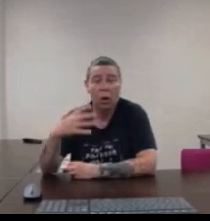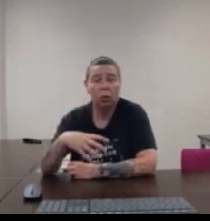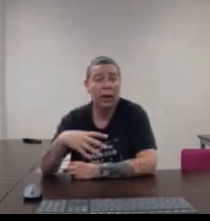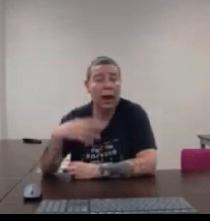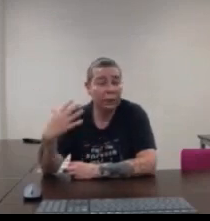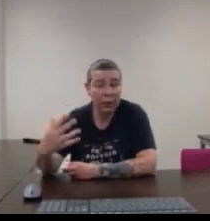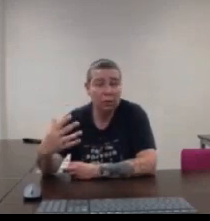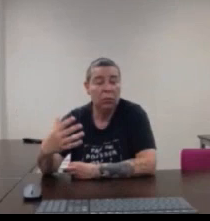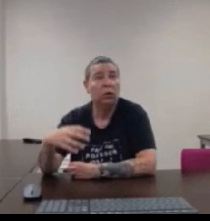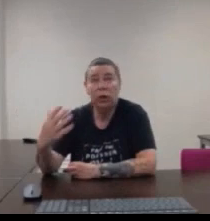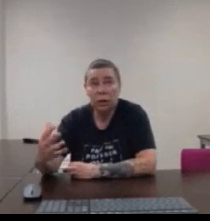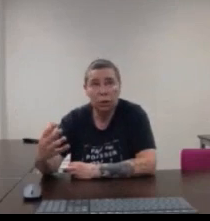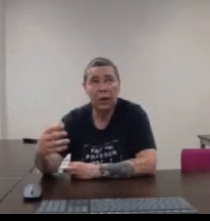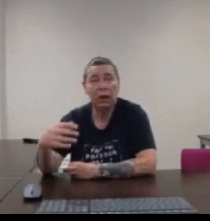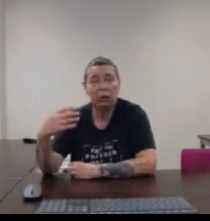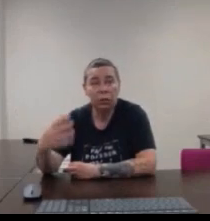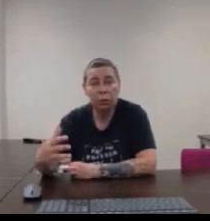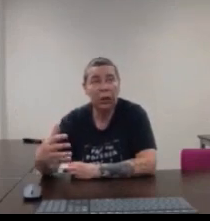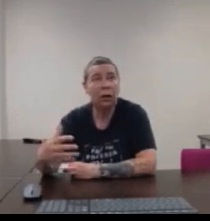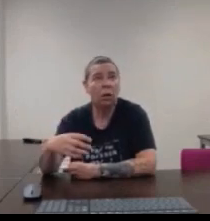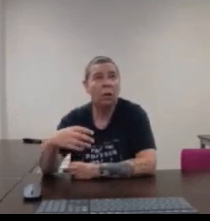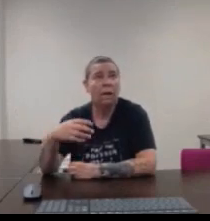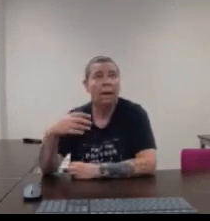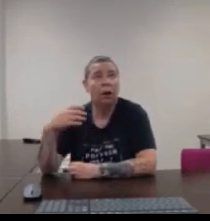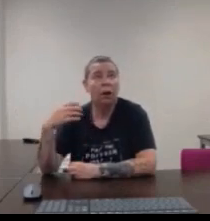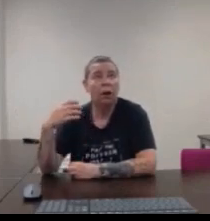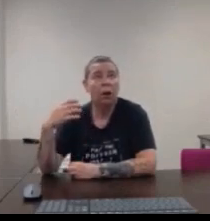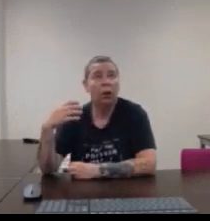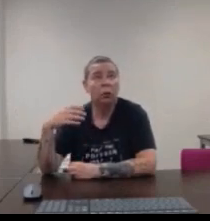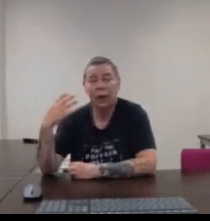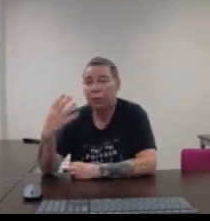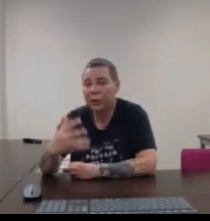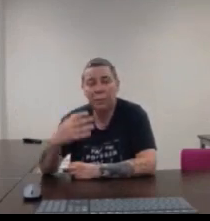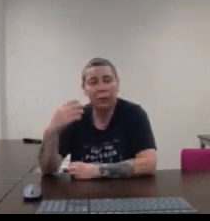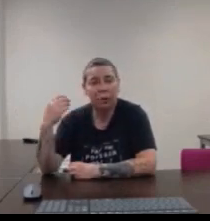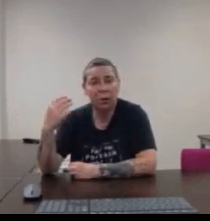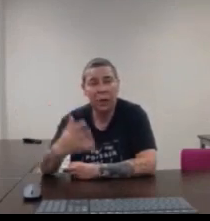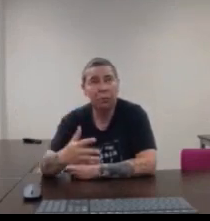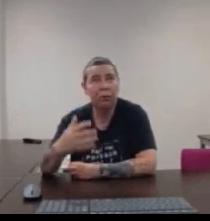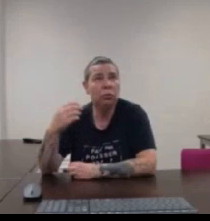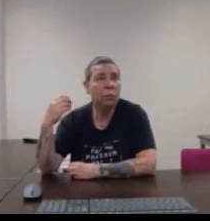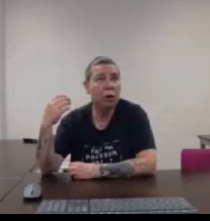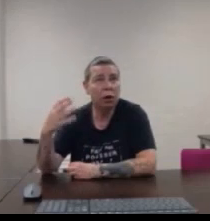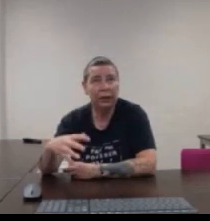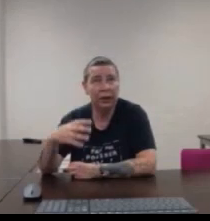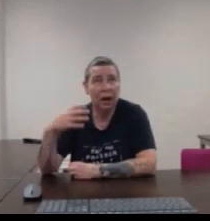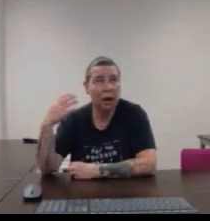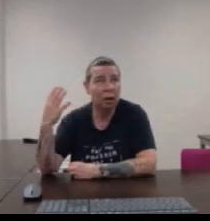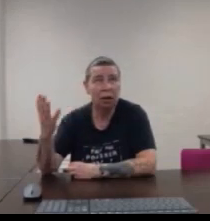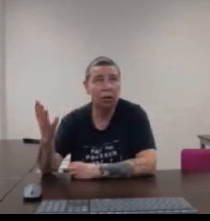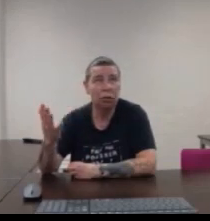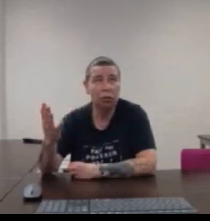intro, on est assis toute la journée devant son écran, donc il y a peu de déplacements, il y a peu de mouvements,